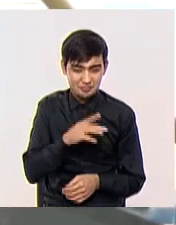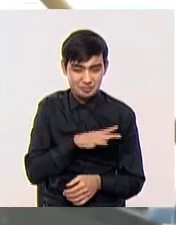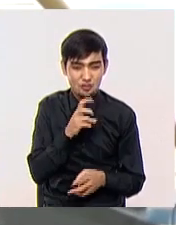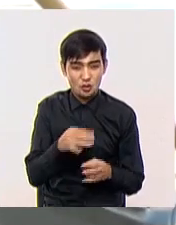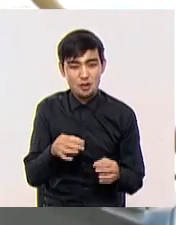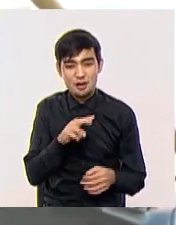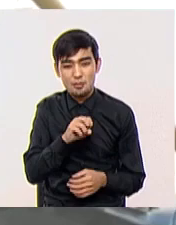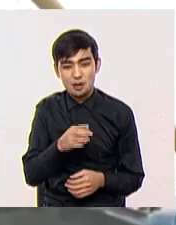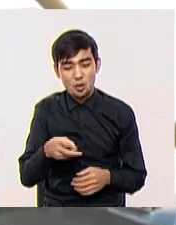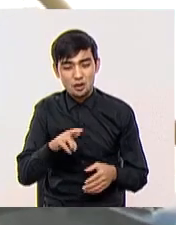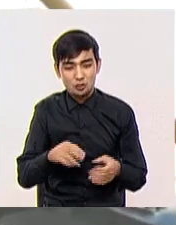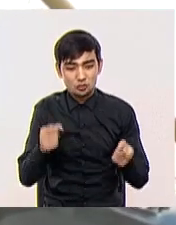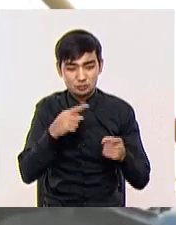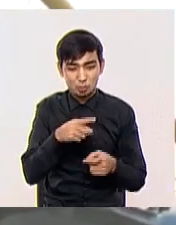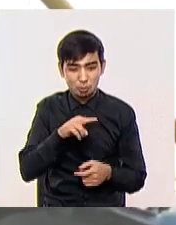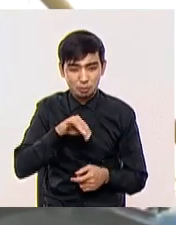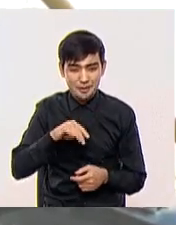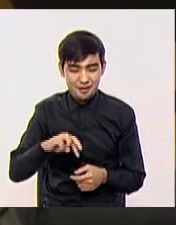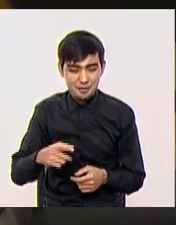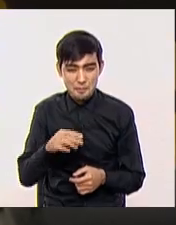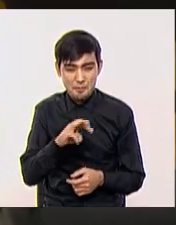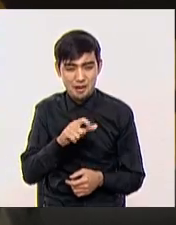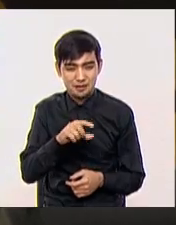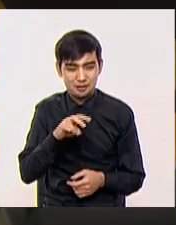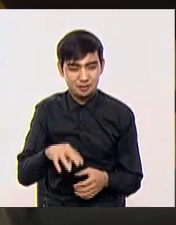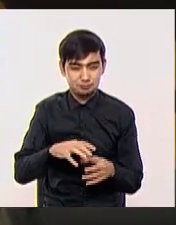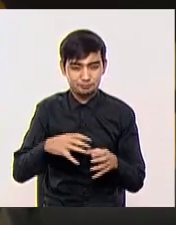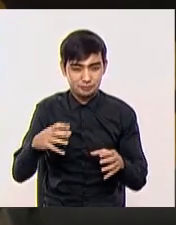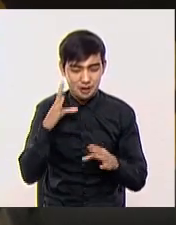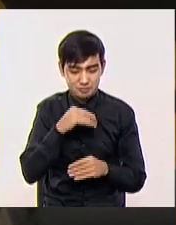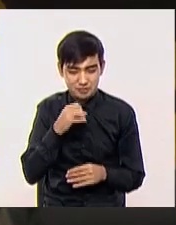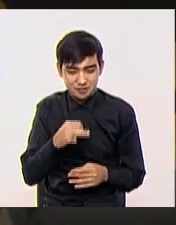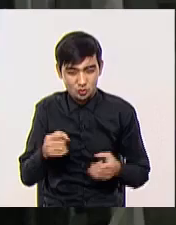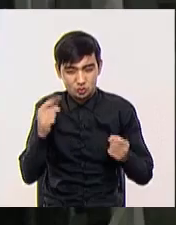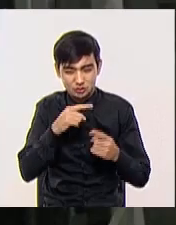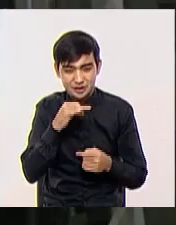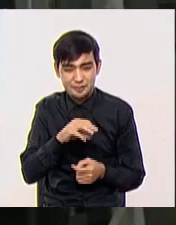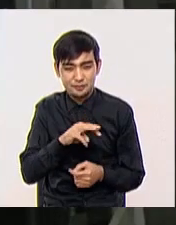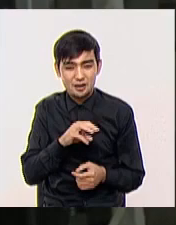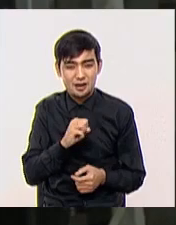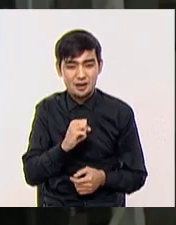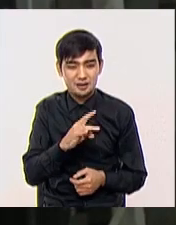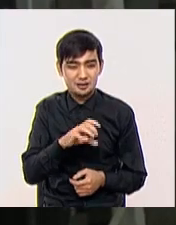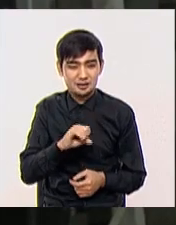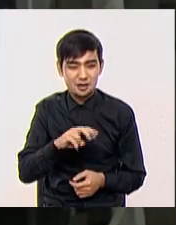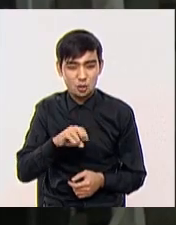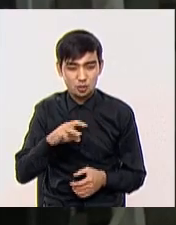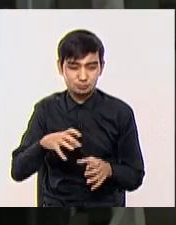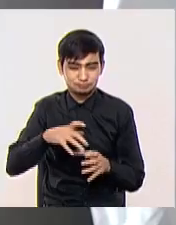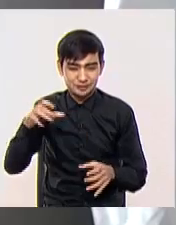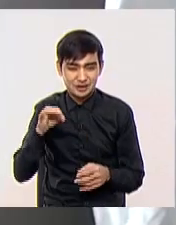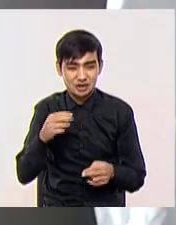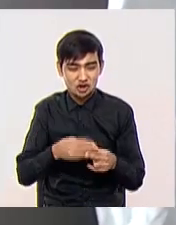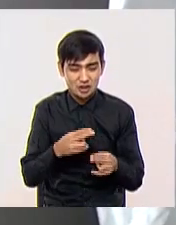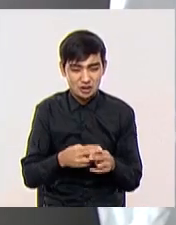тоже заметили, что пыль магнитится. По словам эколога Дмитрия Калмыкова, с выбросами металлургического комбината ArcelorMittal летит пыль, руды и железа